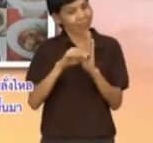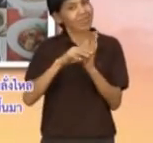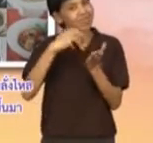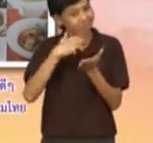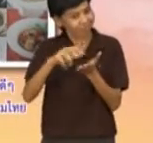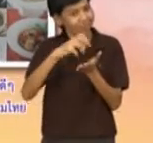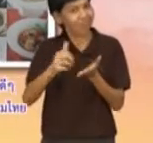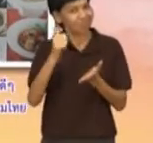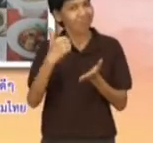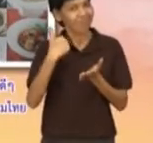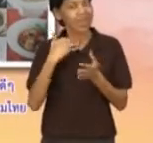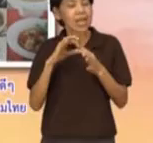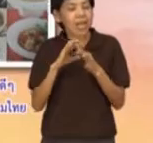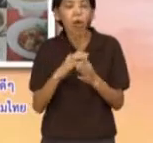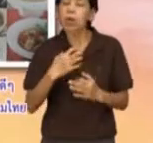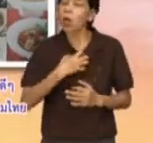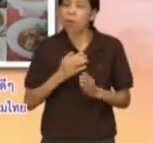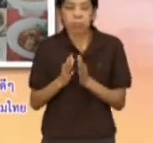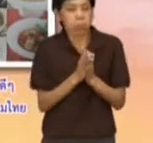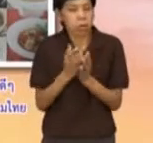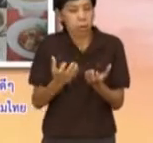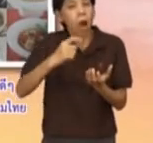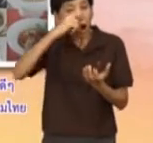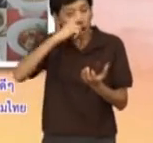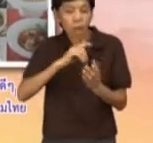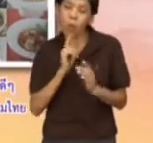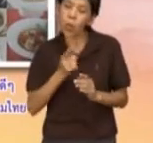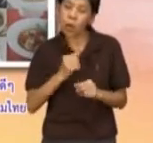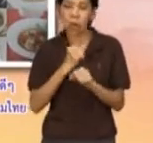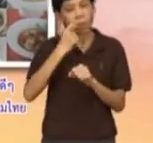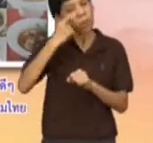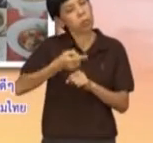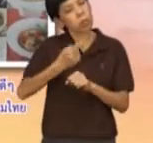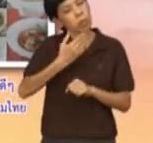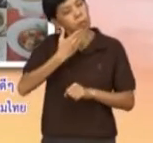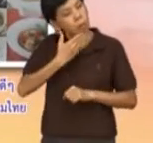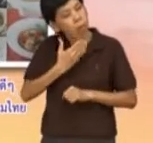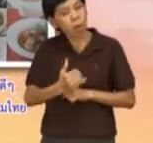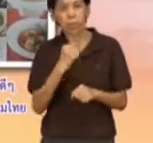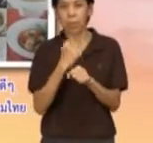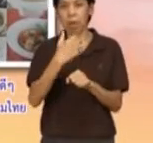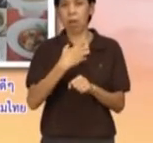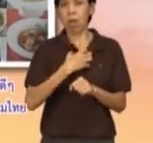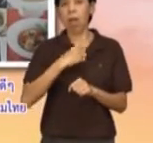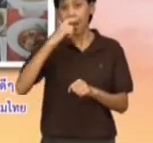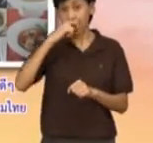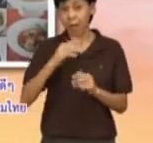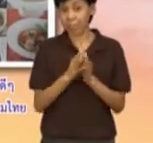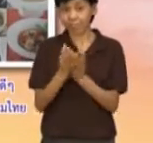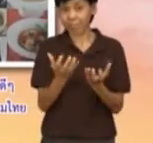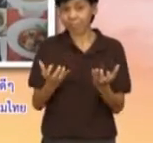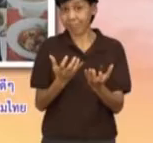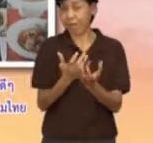านะคะเพราะว่าเราอยากจะอนุรักษ์คุณค่าทางอาหารแล้วก็สิ่งดีๆในสังคมไทยรวมทั้งอาหารไทยนะคะที่มี